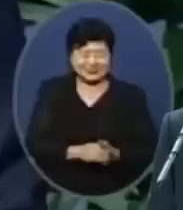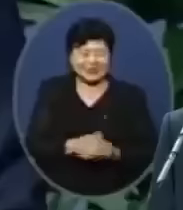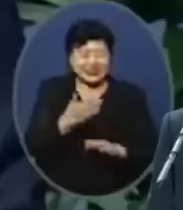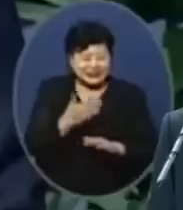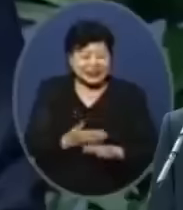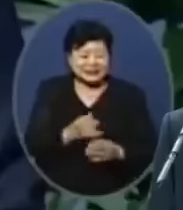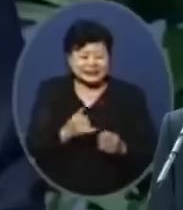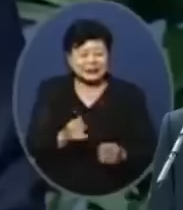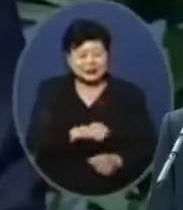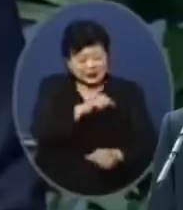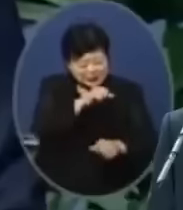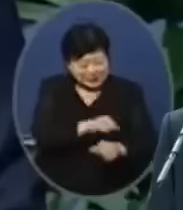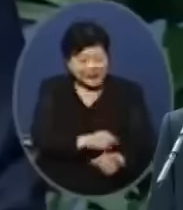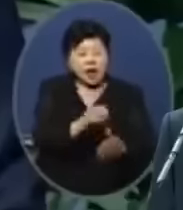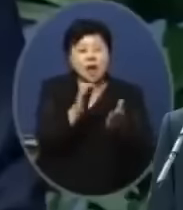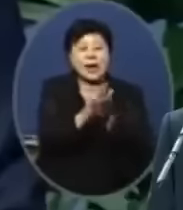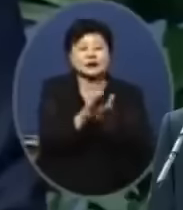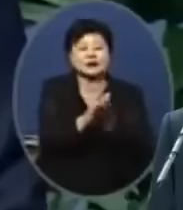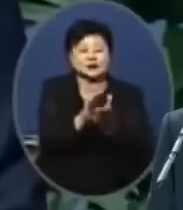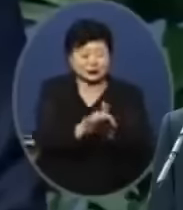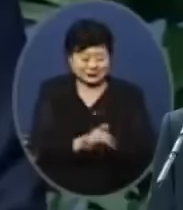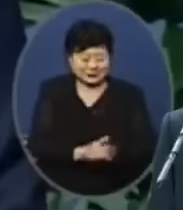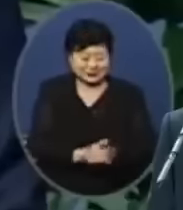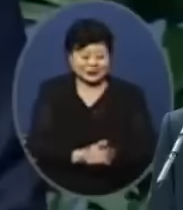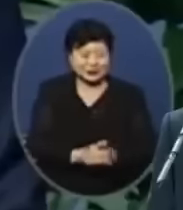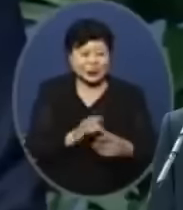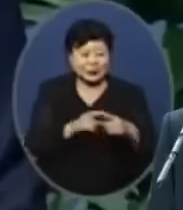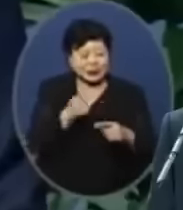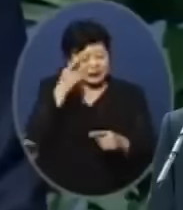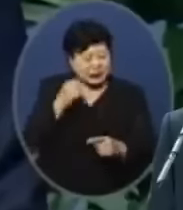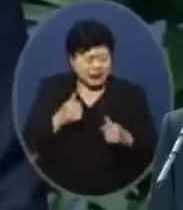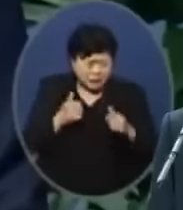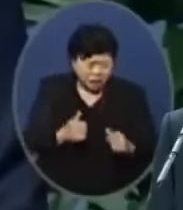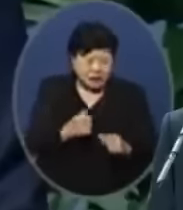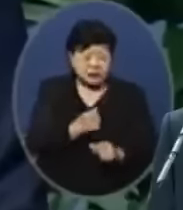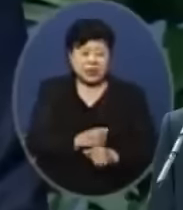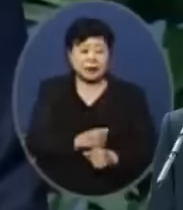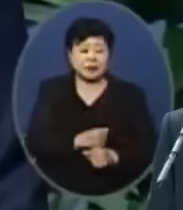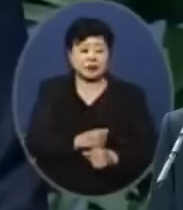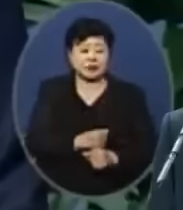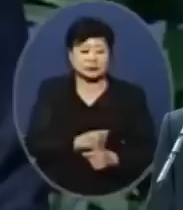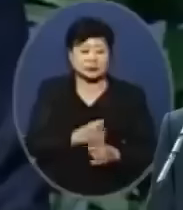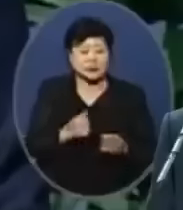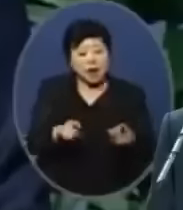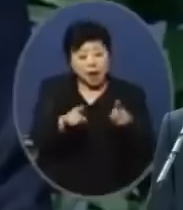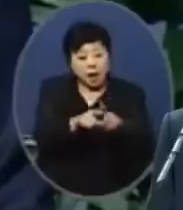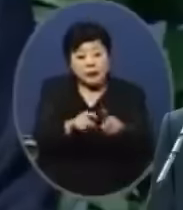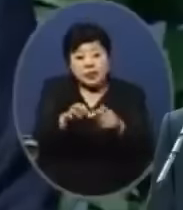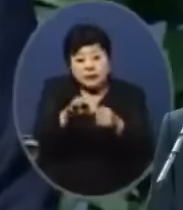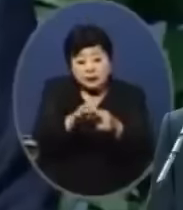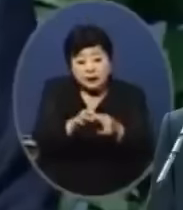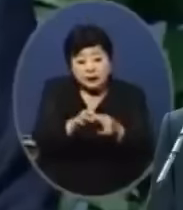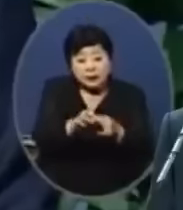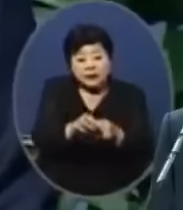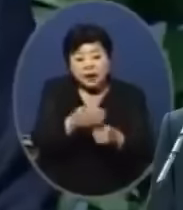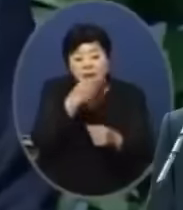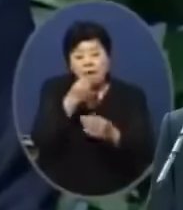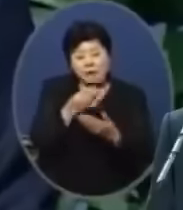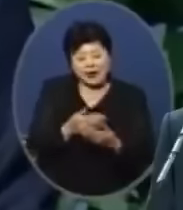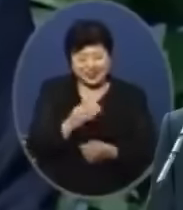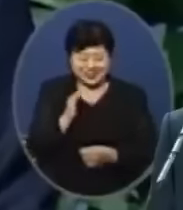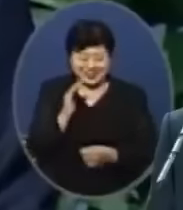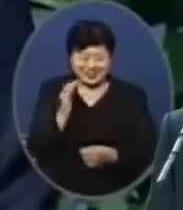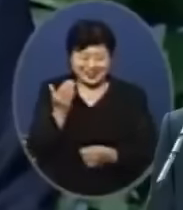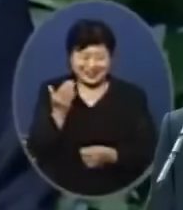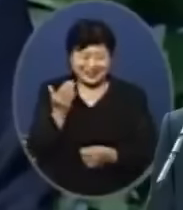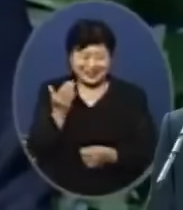남 잘하는 것을 박수쳐주고 긍정적이고 적극적으로 태도를 취하는 사람과 같이 있으면 함께 복을 받게 되는